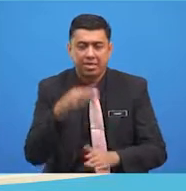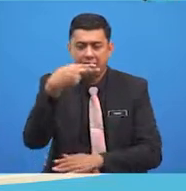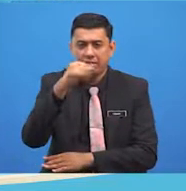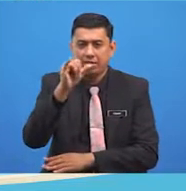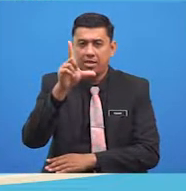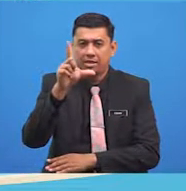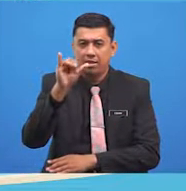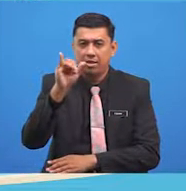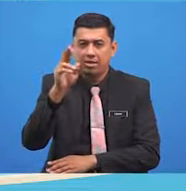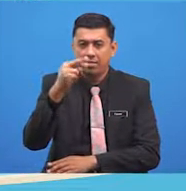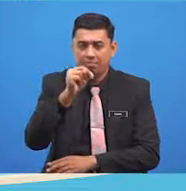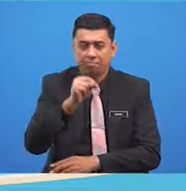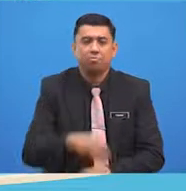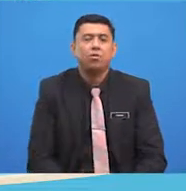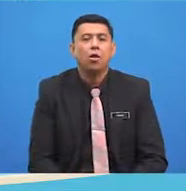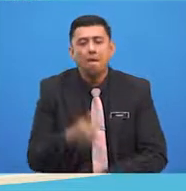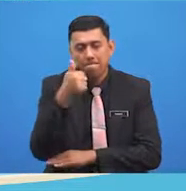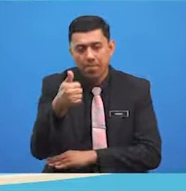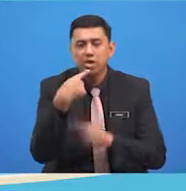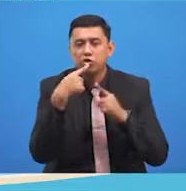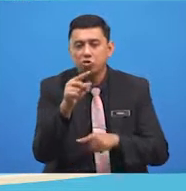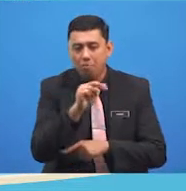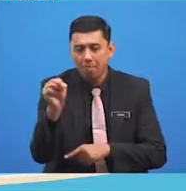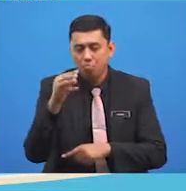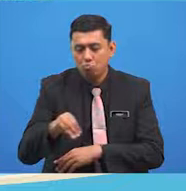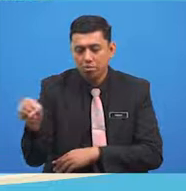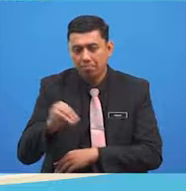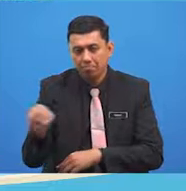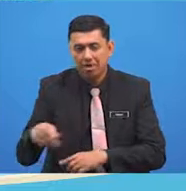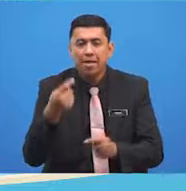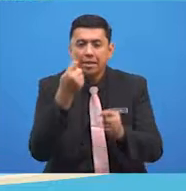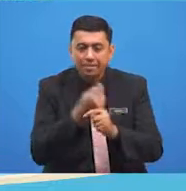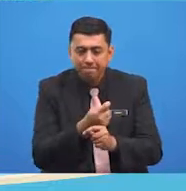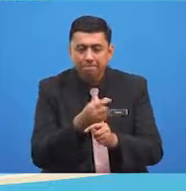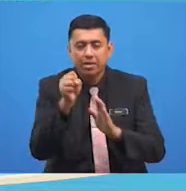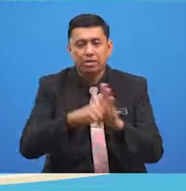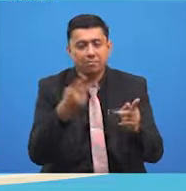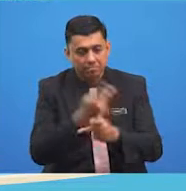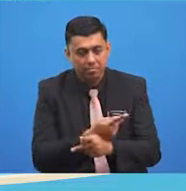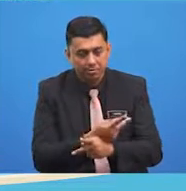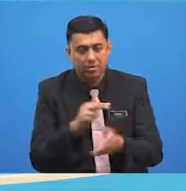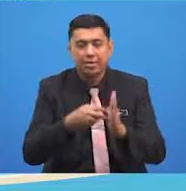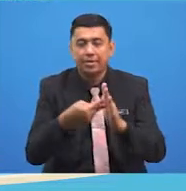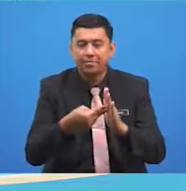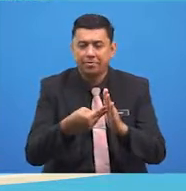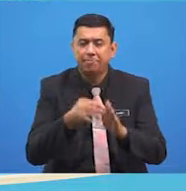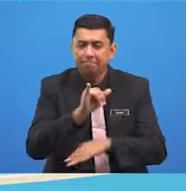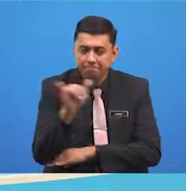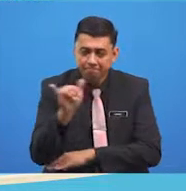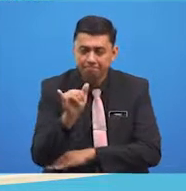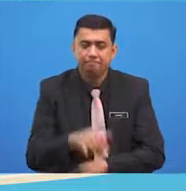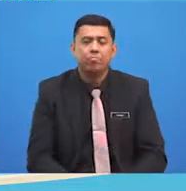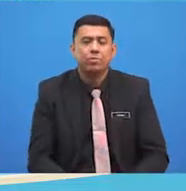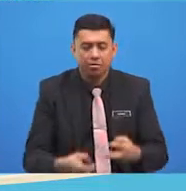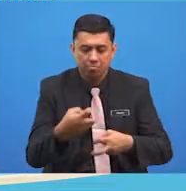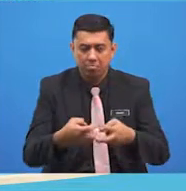hiliran? Bagus jawapan anak murid cikgu. Tepat sekali. Maksud industri hiliran ialah